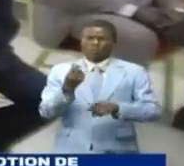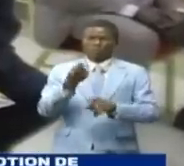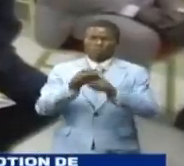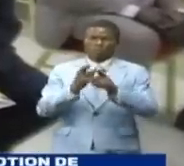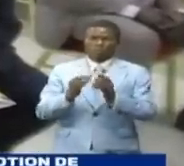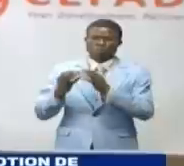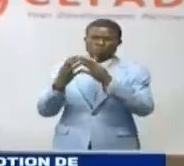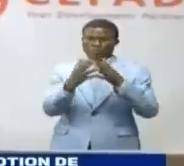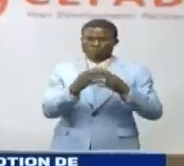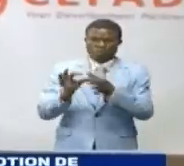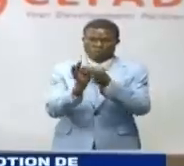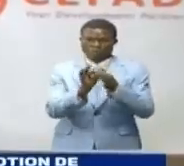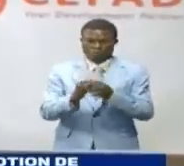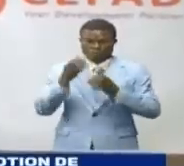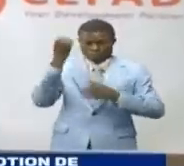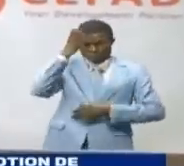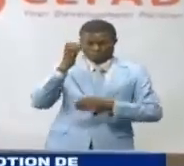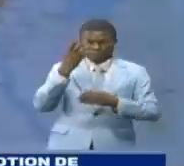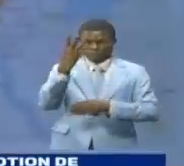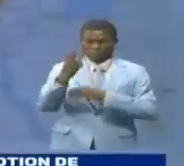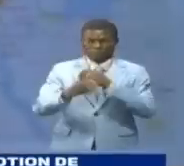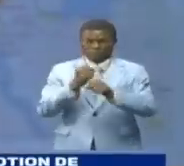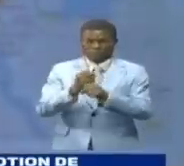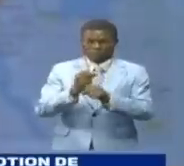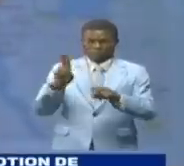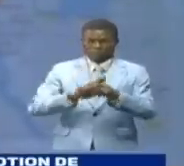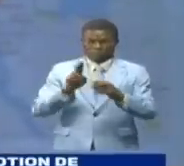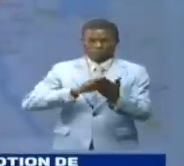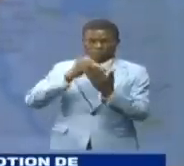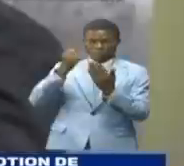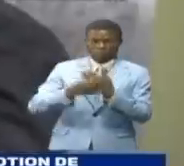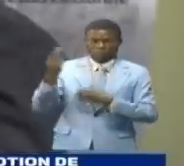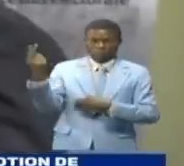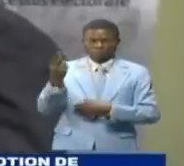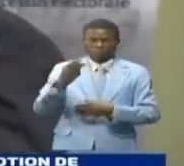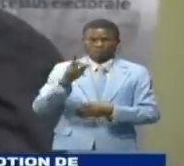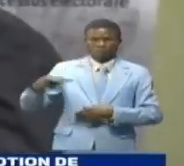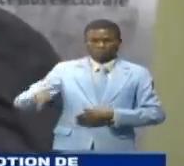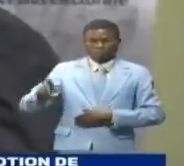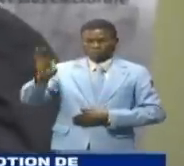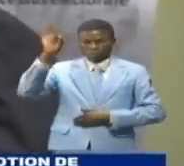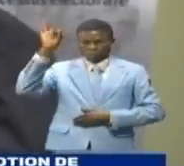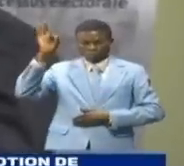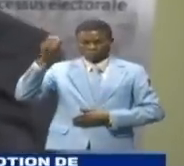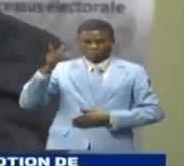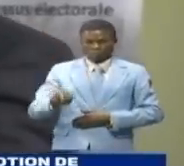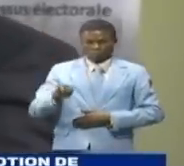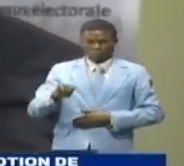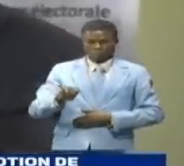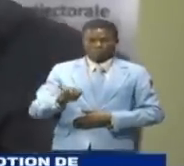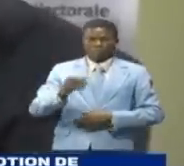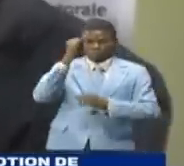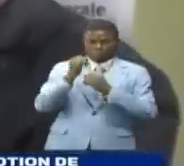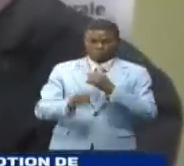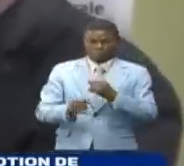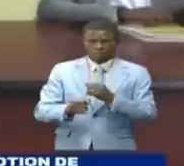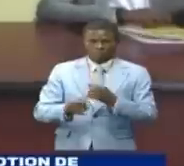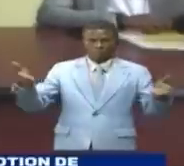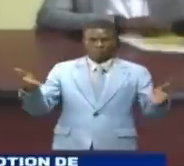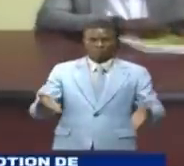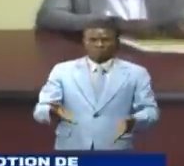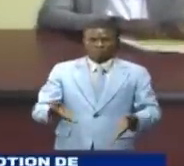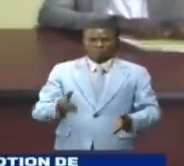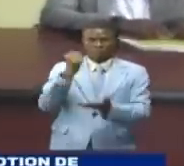l'Union européenne. 3 ans après l'exécution du dit projet dans 20 provinces ciblées de la RDC, il a été clôturé en présence